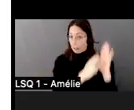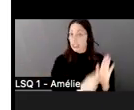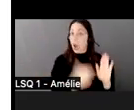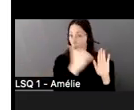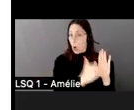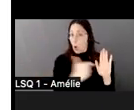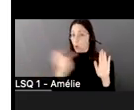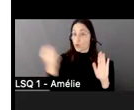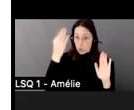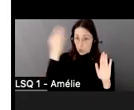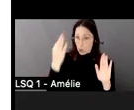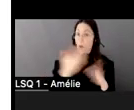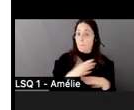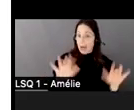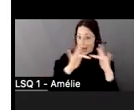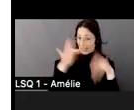à nos cours en ligne.